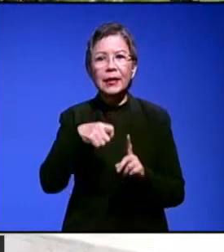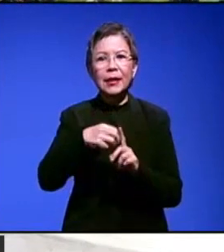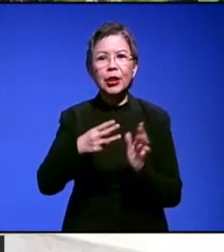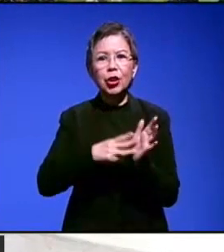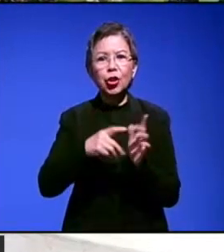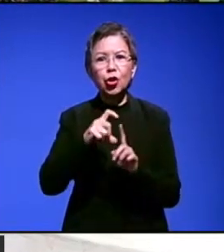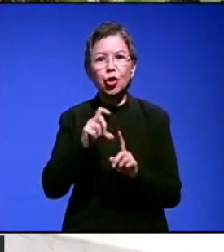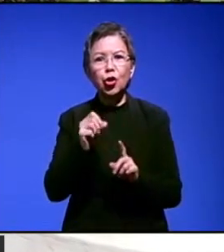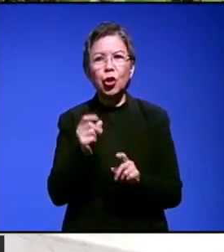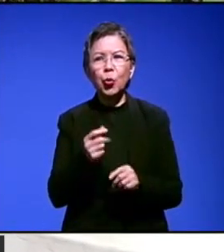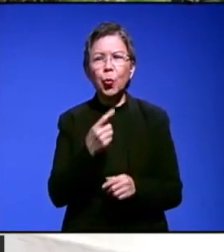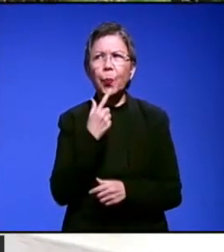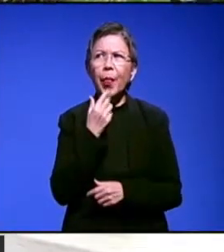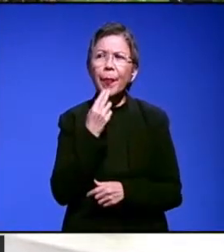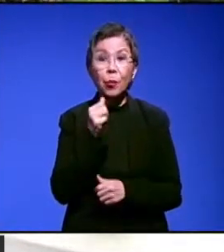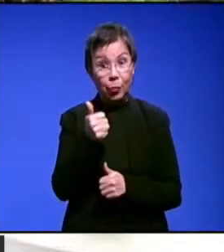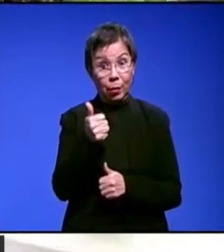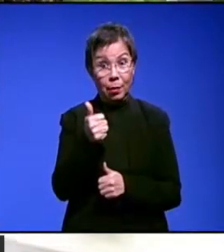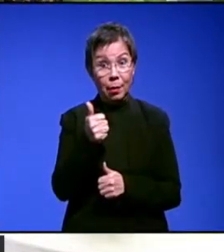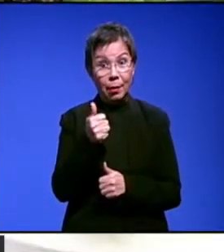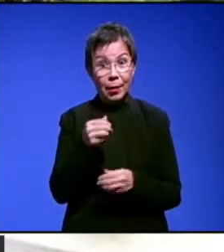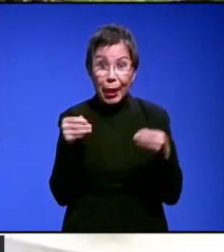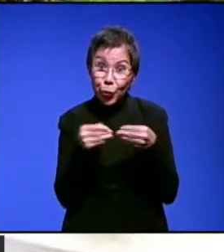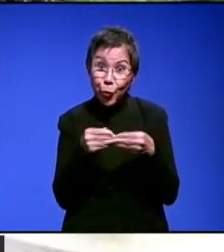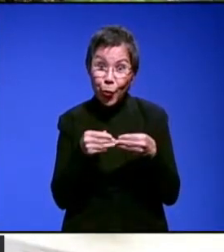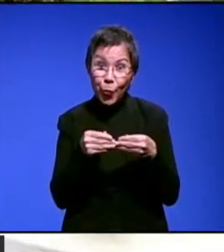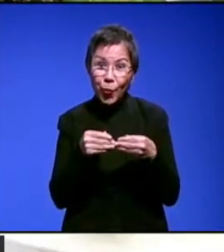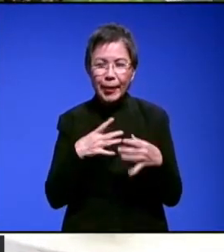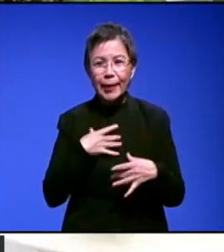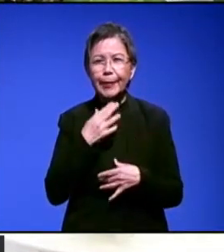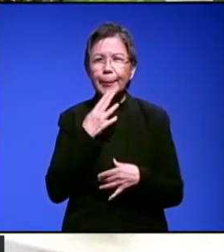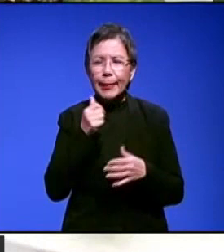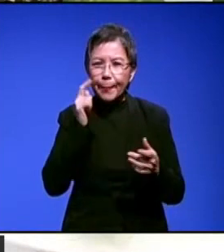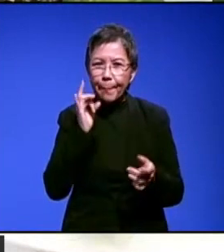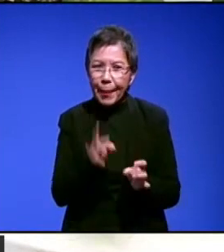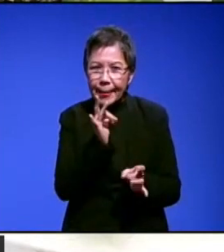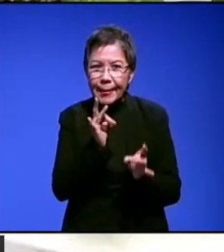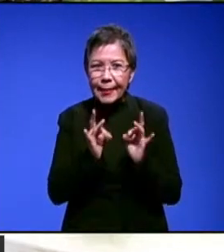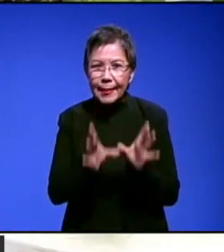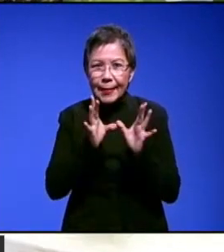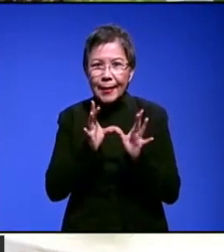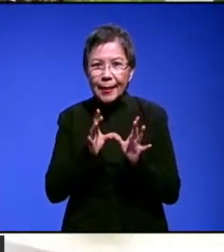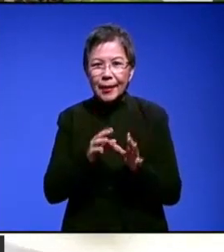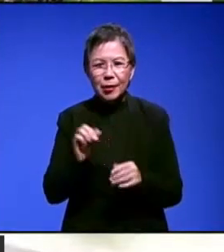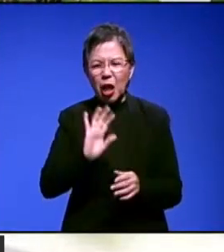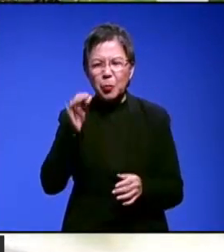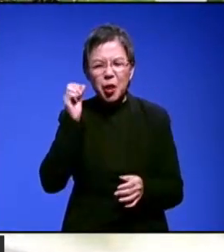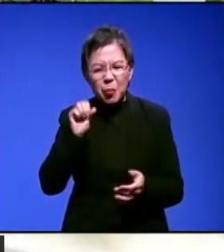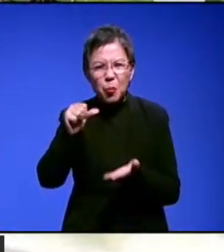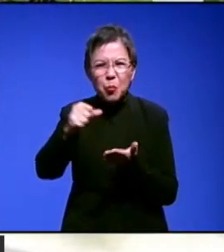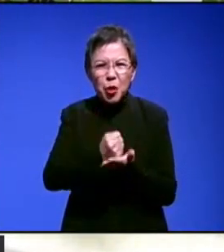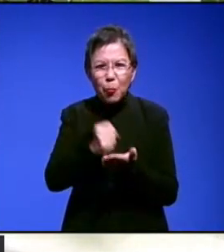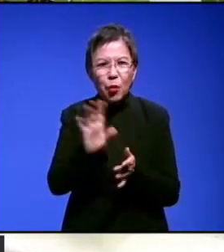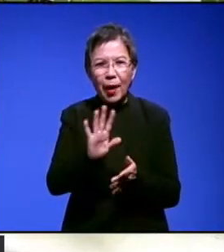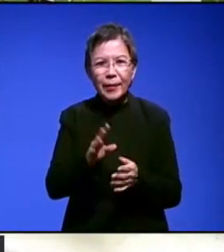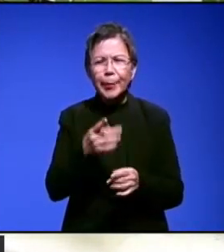itu rasanya beda dan di lidah saya cocok, manisnya pas, nggak berasa minum jamu. Sebenarnya